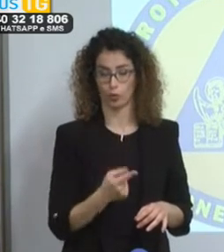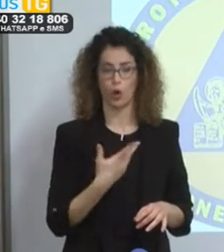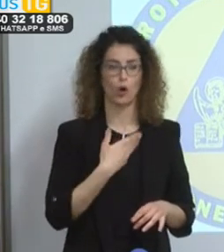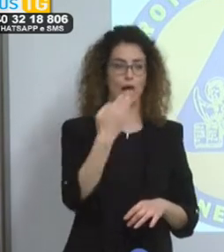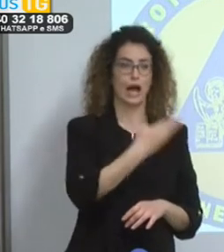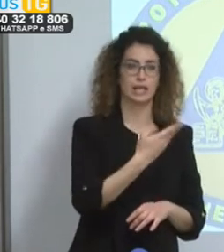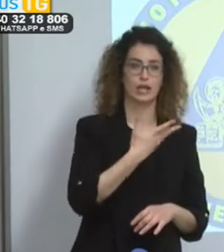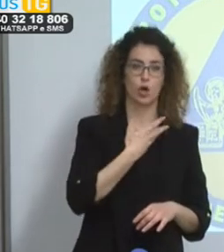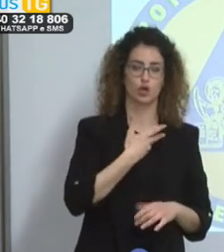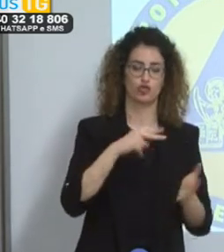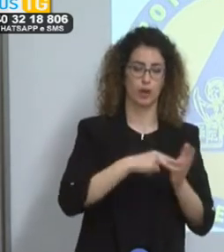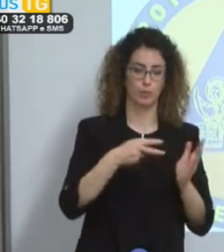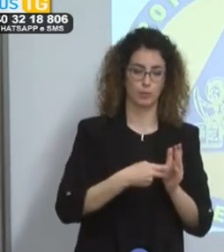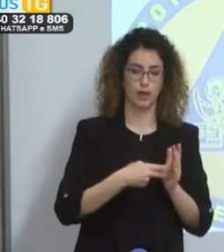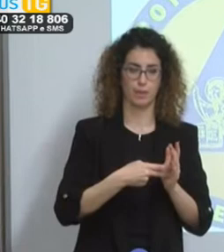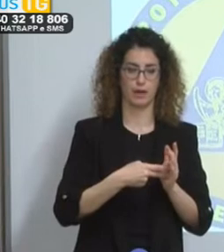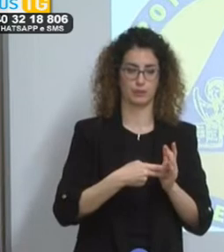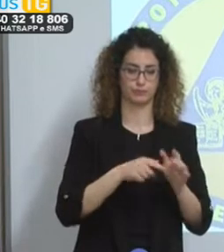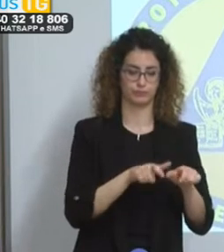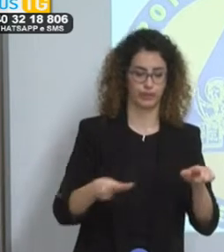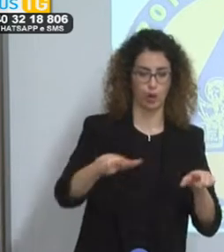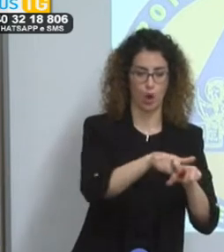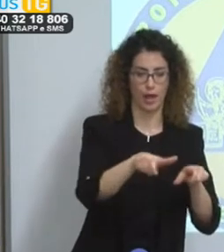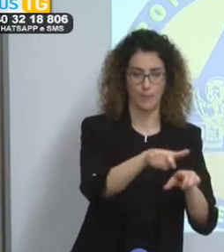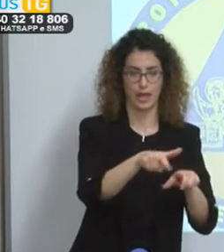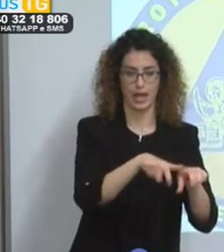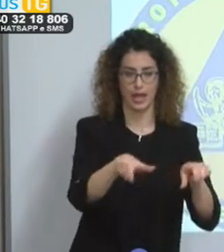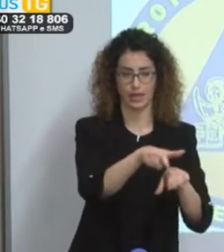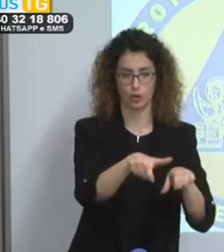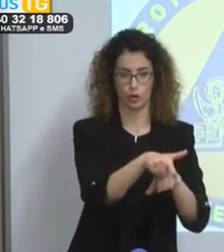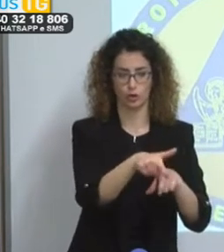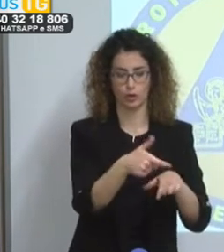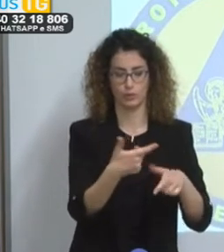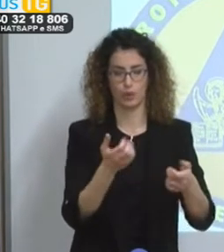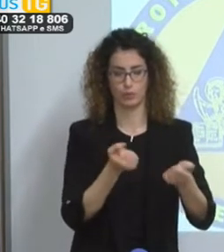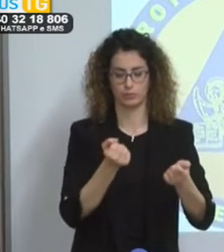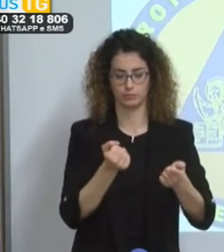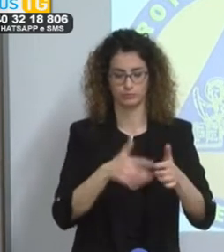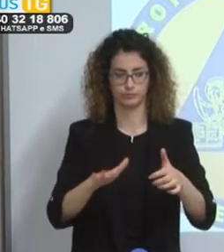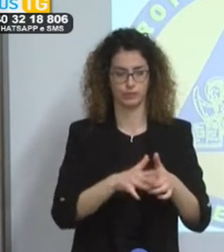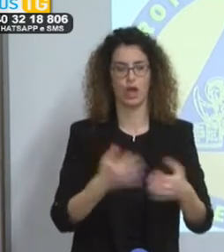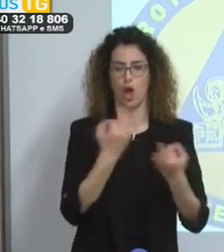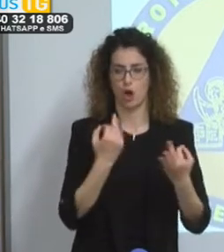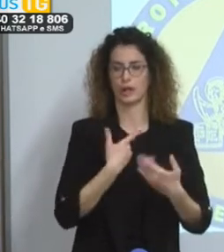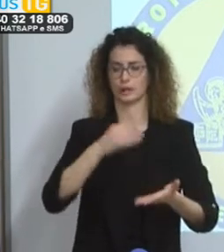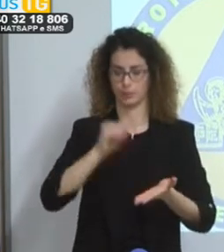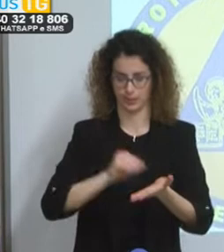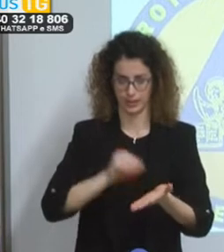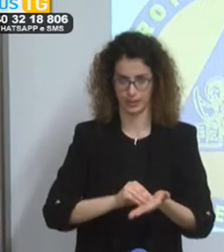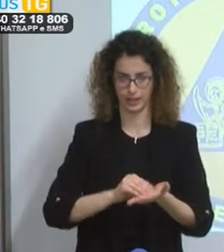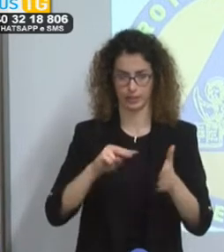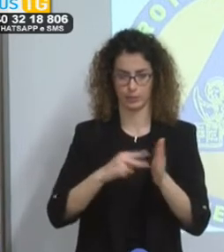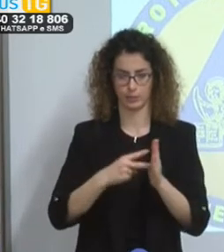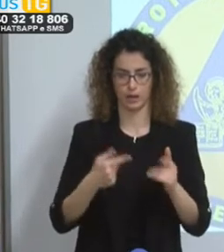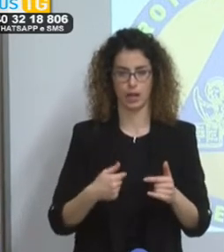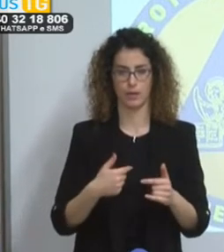la bretella, la viabilità locale. Certo. Ok, siamo presenti anche su questo, ma non è